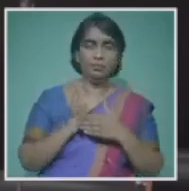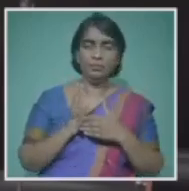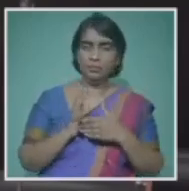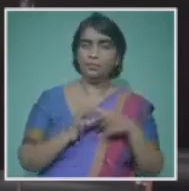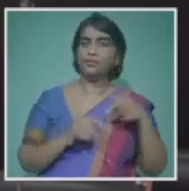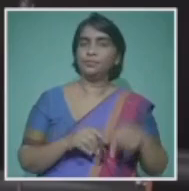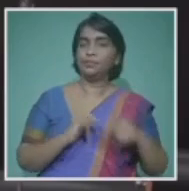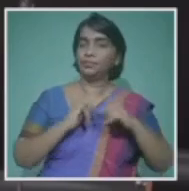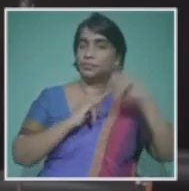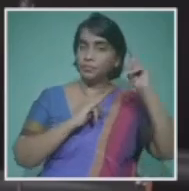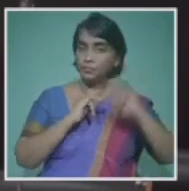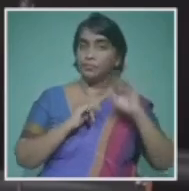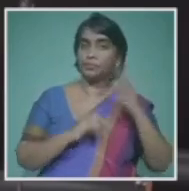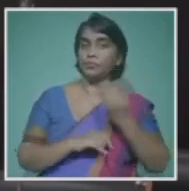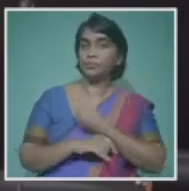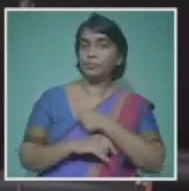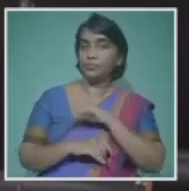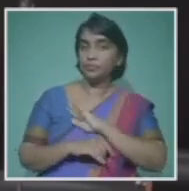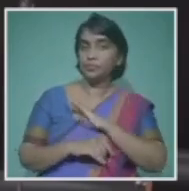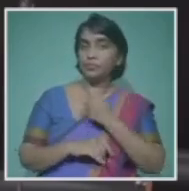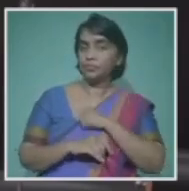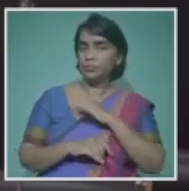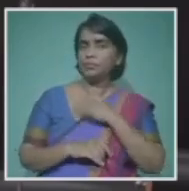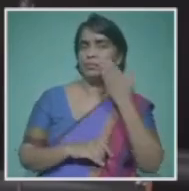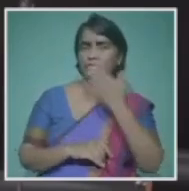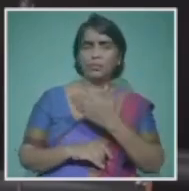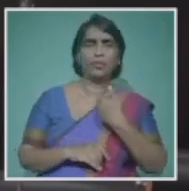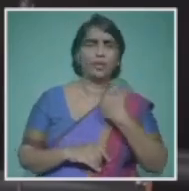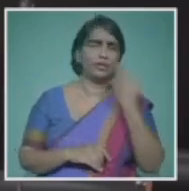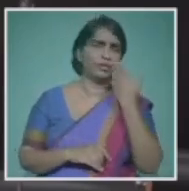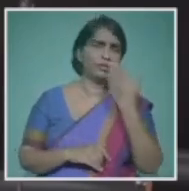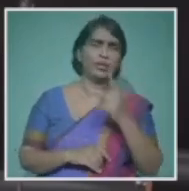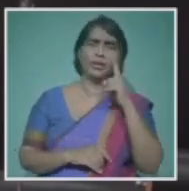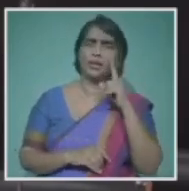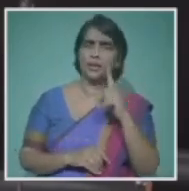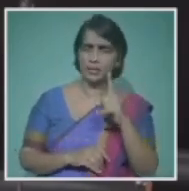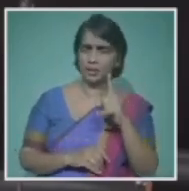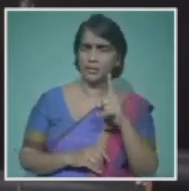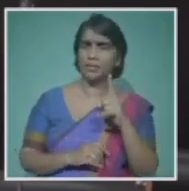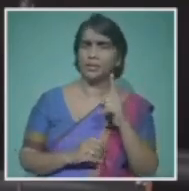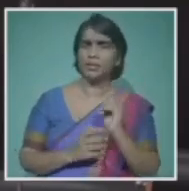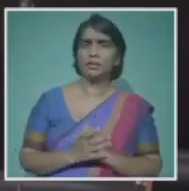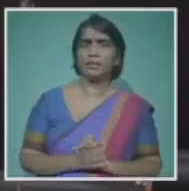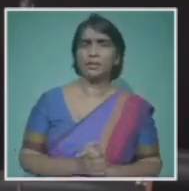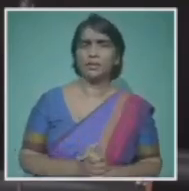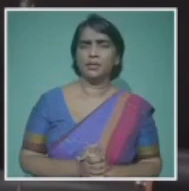මේ විශ්වවිද්‍යාලයේ ඉන්න භික්ෂුන් වහන්සේලා. මම දැක්කා එදා එක